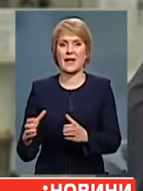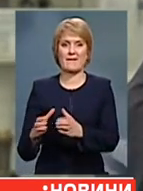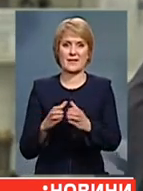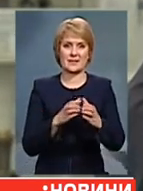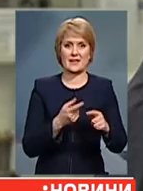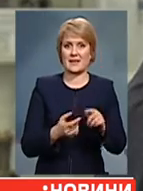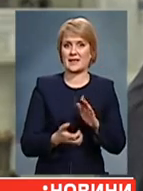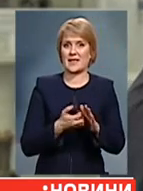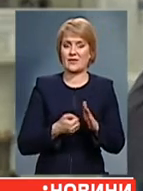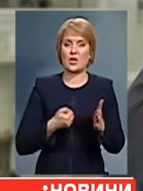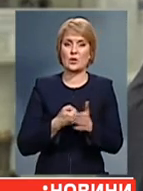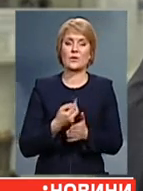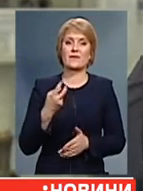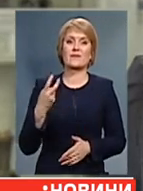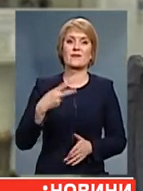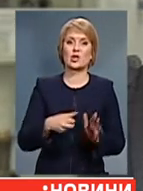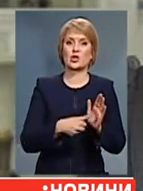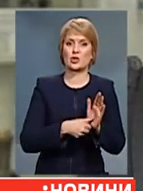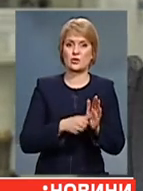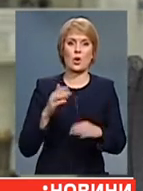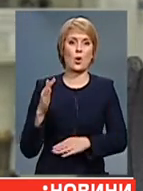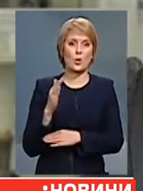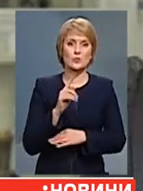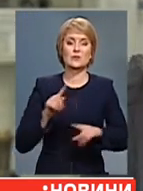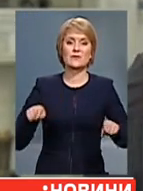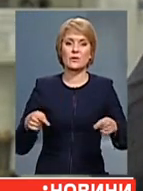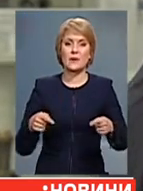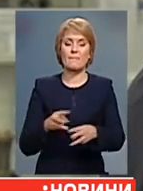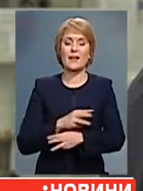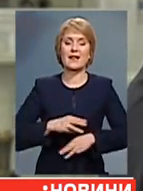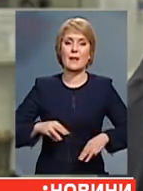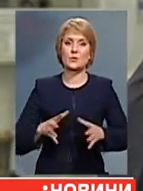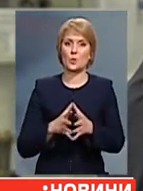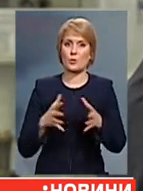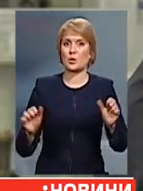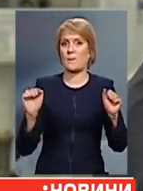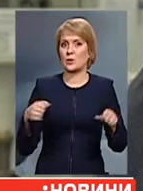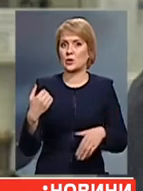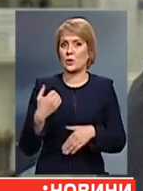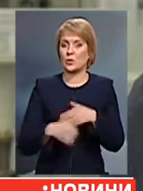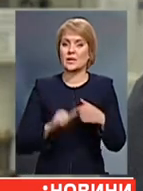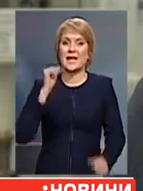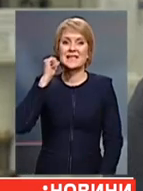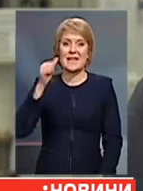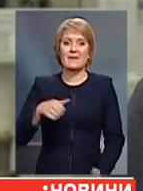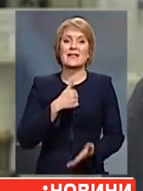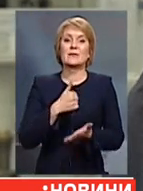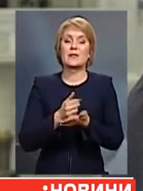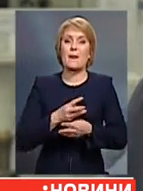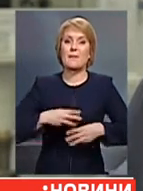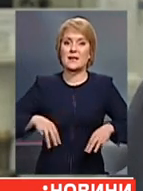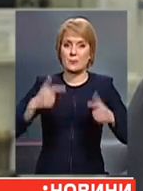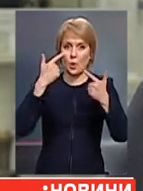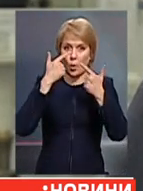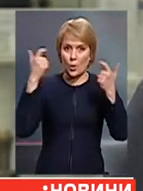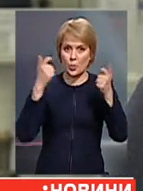до 226 голосів, щоб була створена парламентська більшість. І, тож, можливо, вже завтра спікер парламенту оголосить ці прізвища, якщо